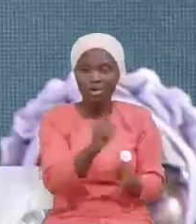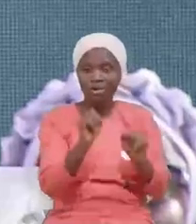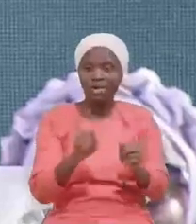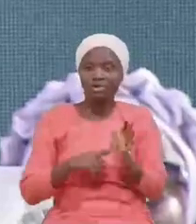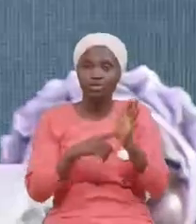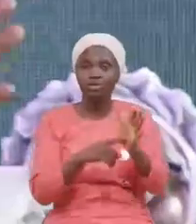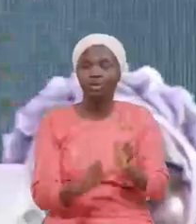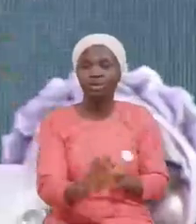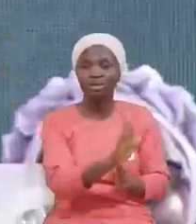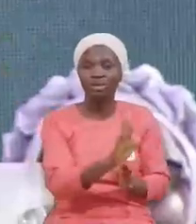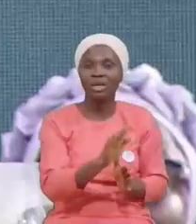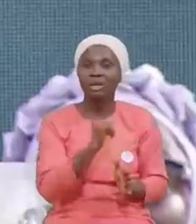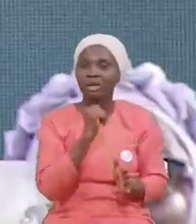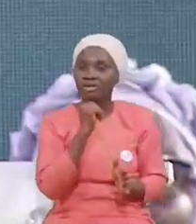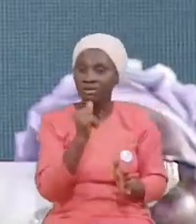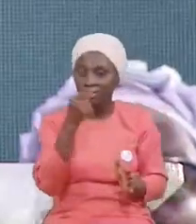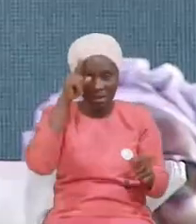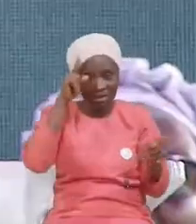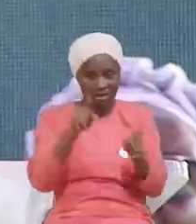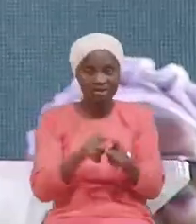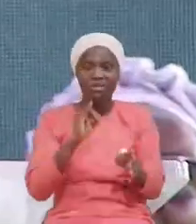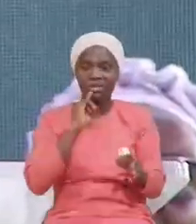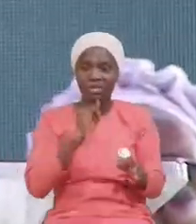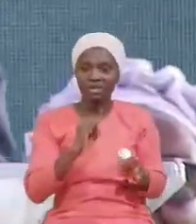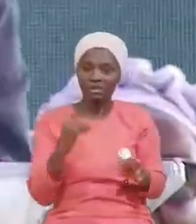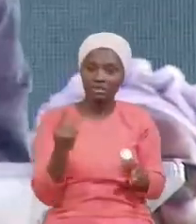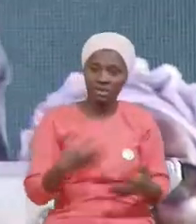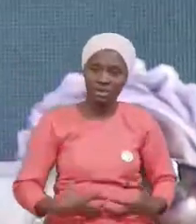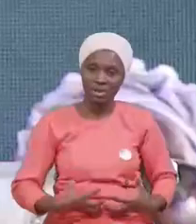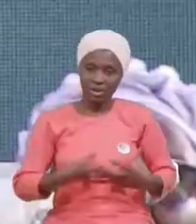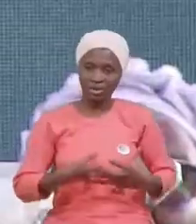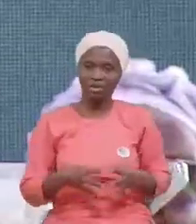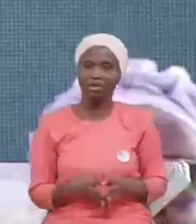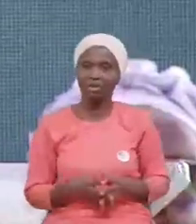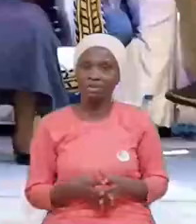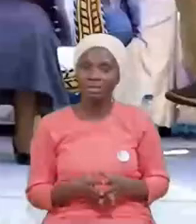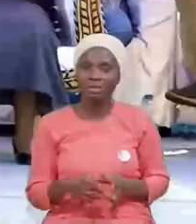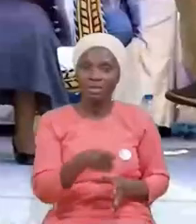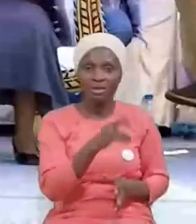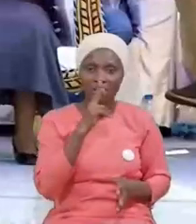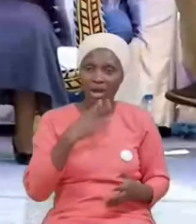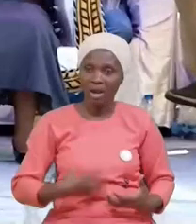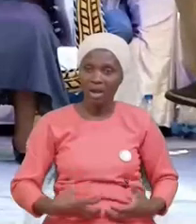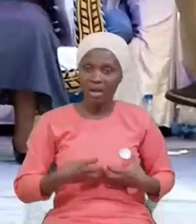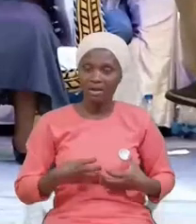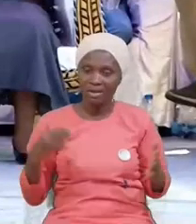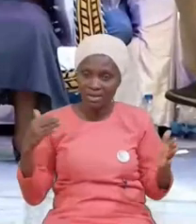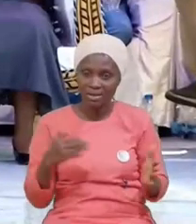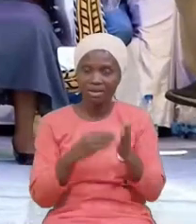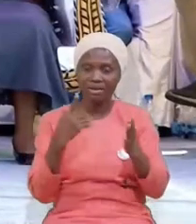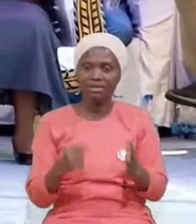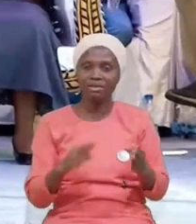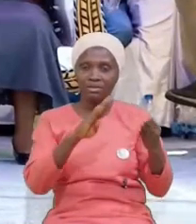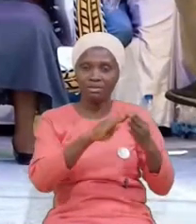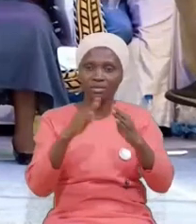la seule manière de manifester leur colère, de mécontentement, c'est la colère. Ils sont en colère contre la communauté.